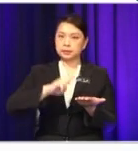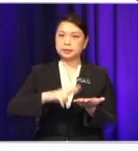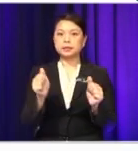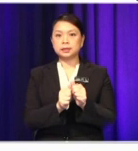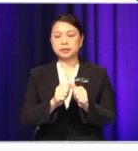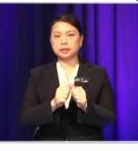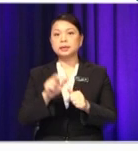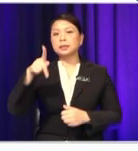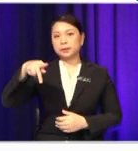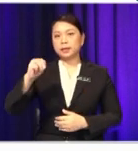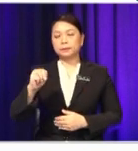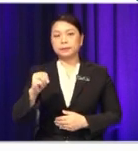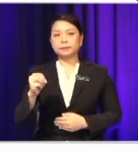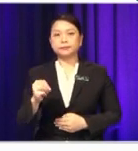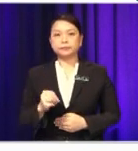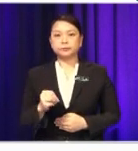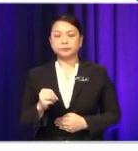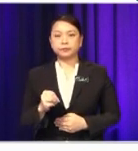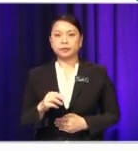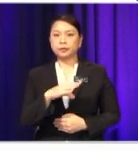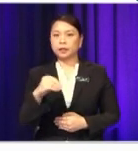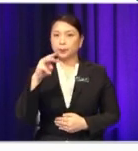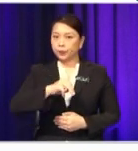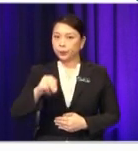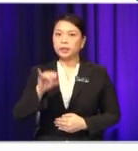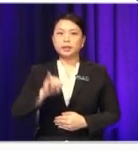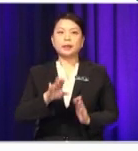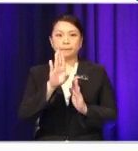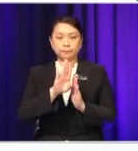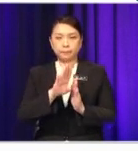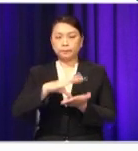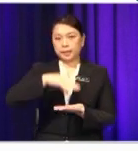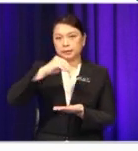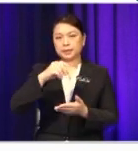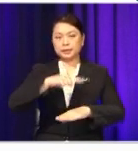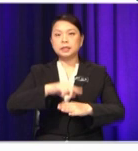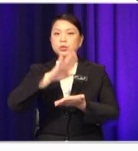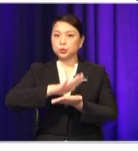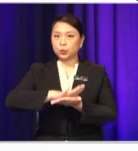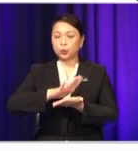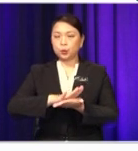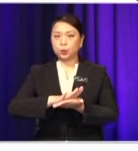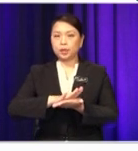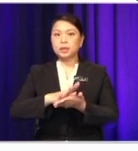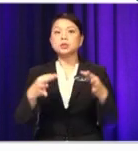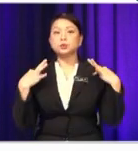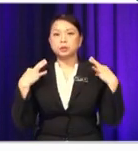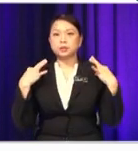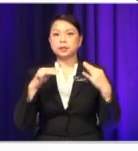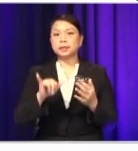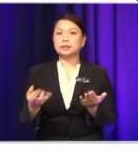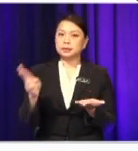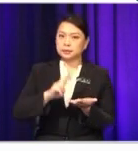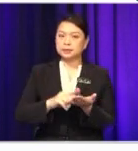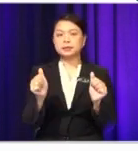sekolah-sekolah di bawah KPM dan murid-murid yang belajar di sekolah swasta yang berdaftar dengan KPM. Jadi dua kategori murid